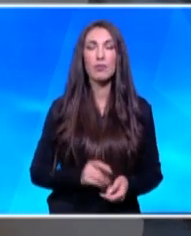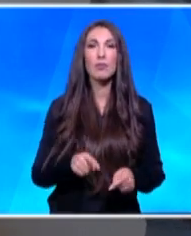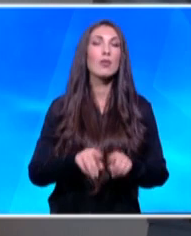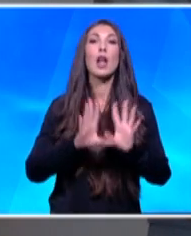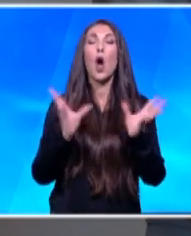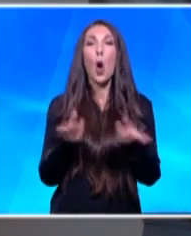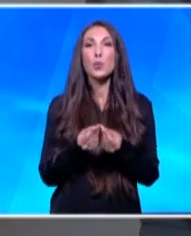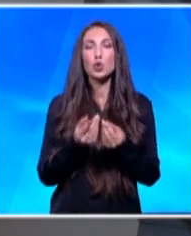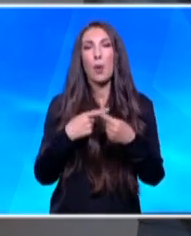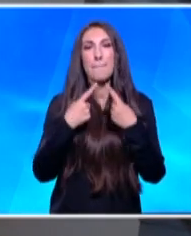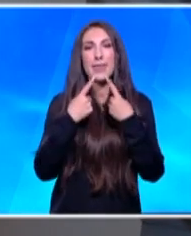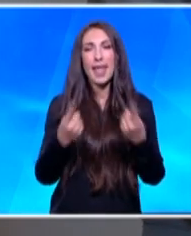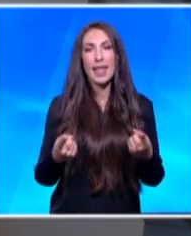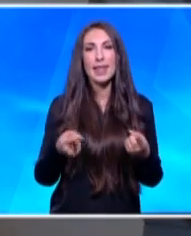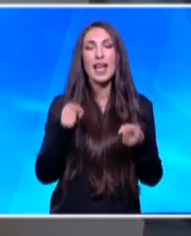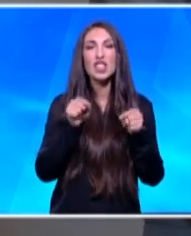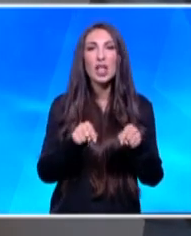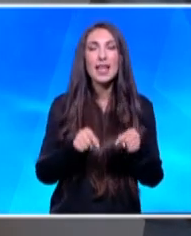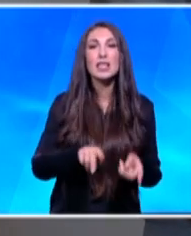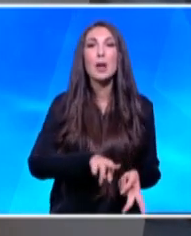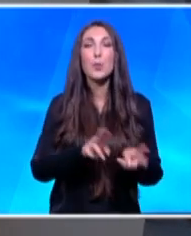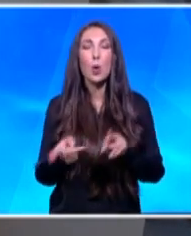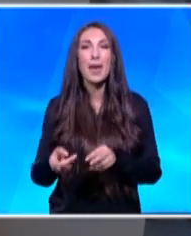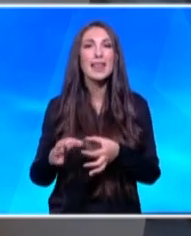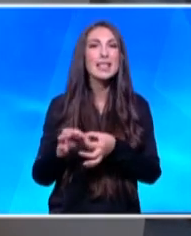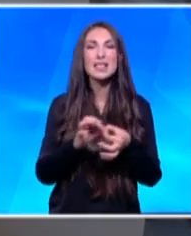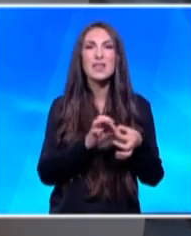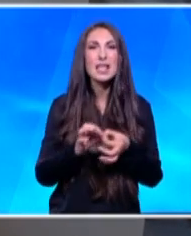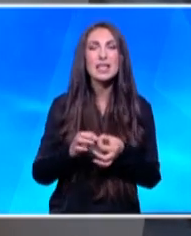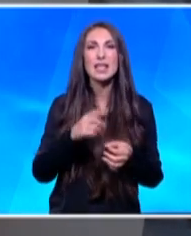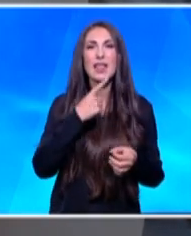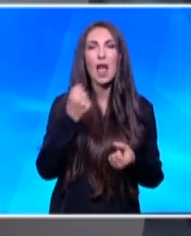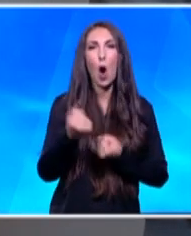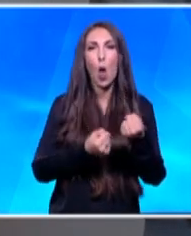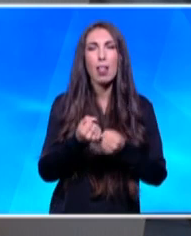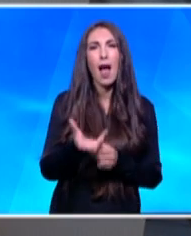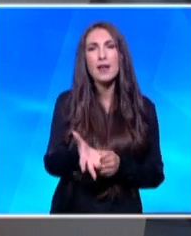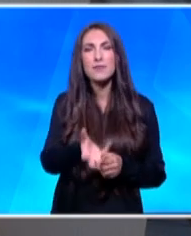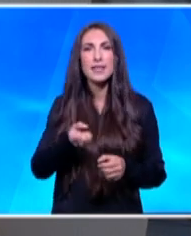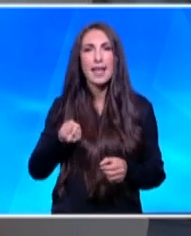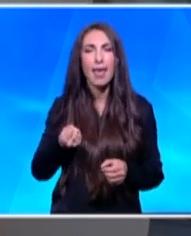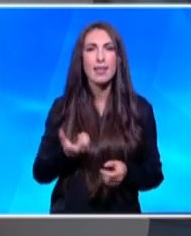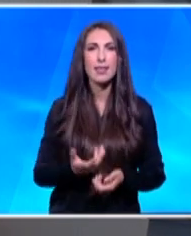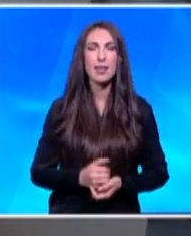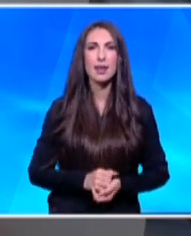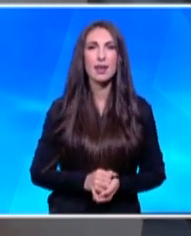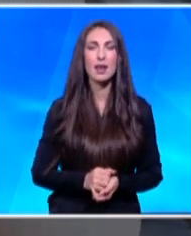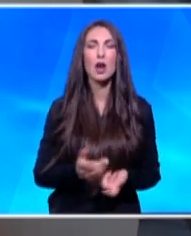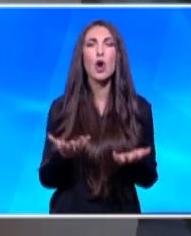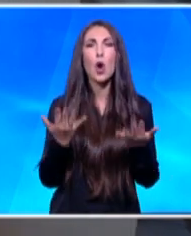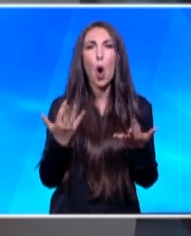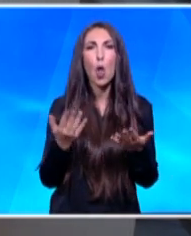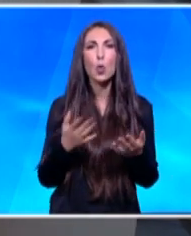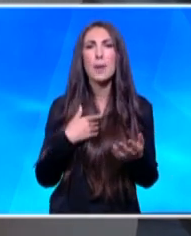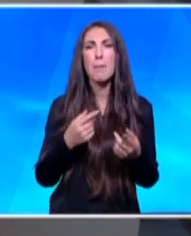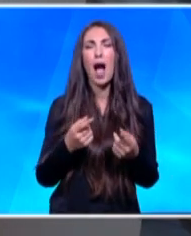Всеобщо е мнението, че тези изменения, свързани с отнемането на моторните превозни средства, колкото и